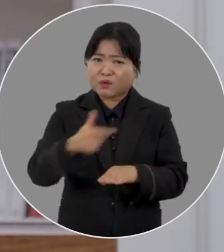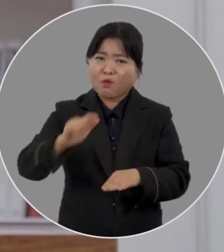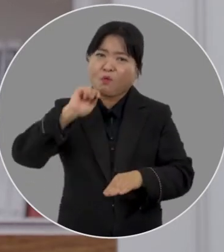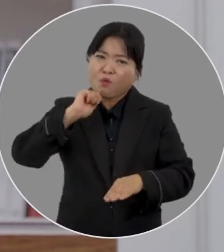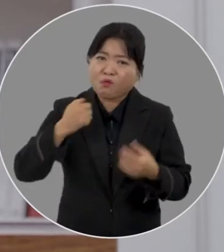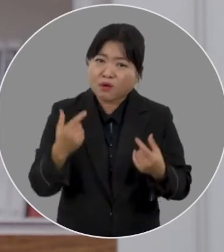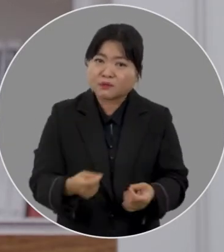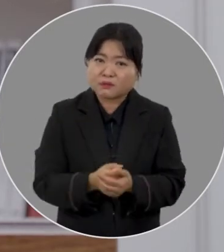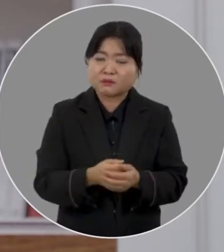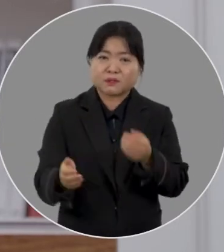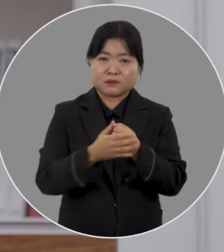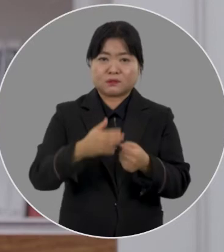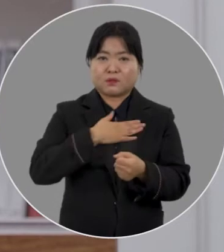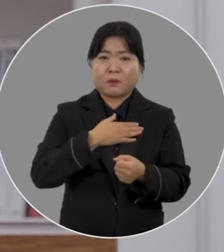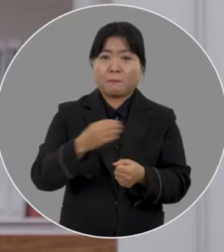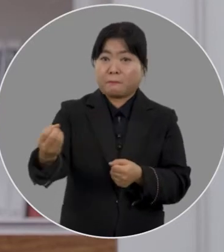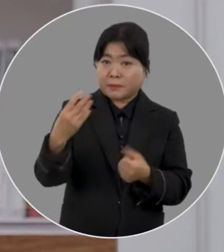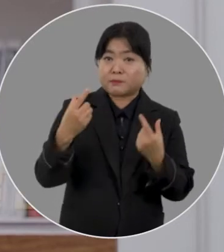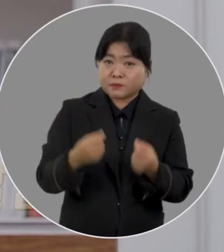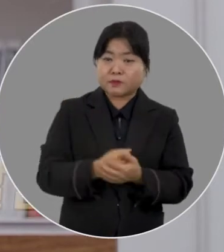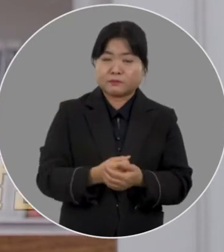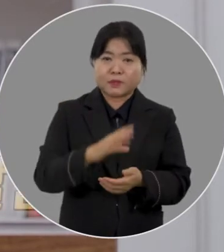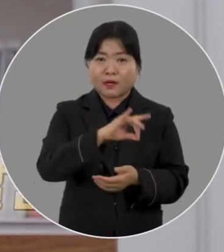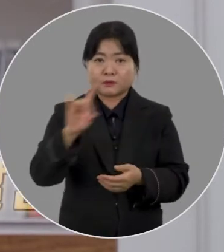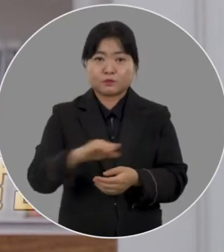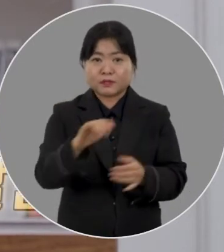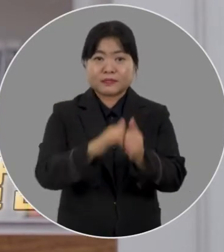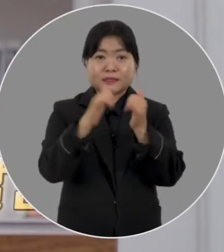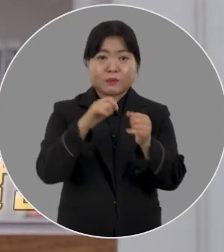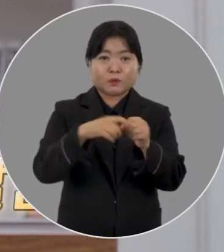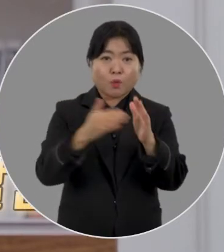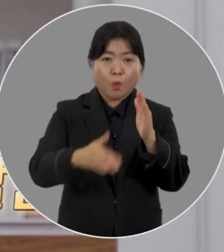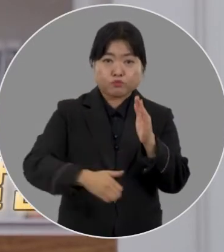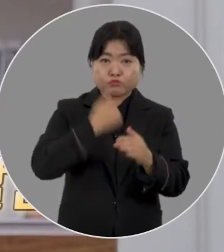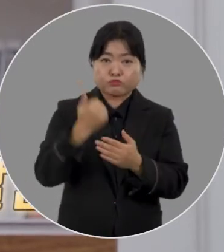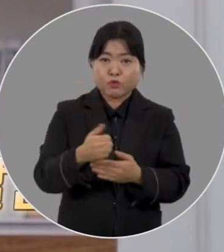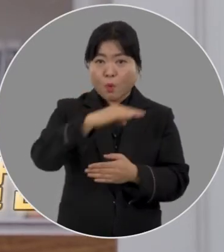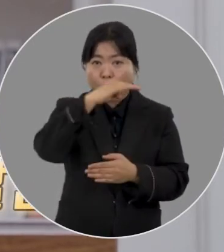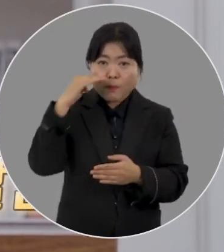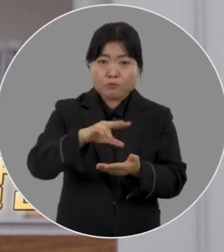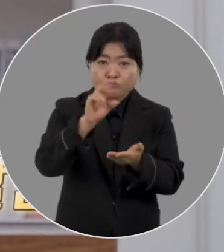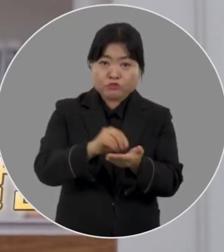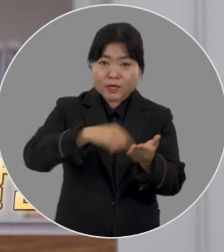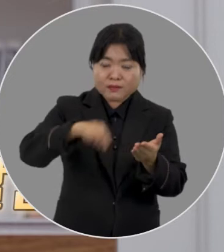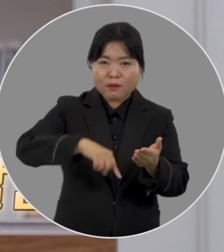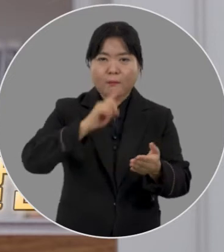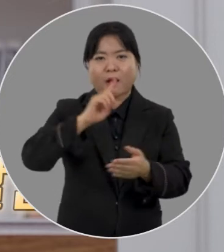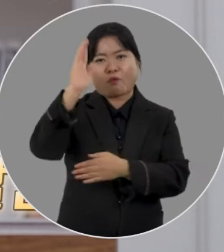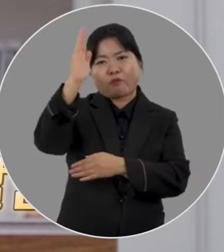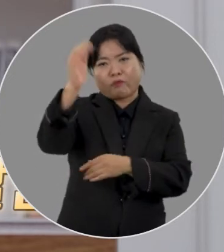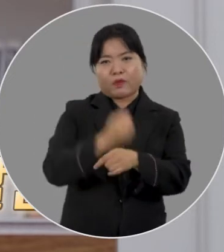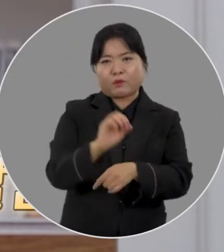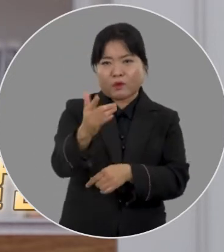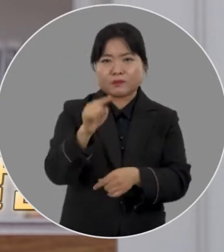어려운 것 같아요. 그래서 네. 저는 말씀하신 것처럼 때로 우리는 사회적인 공분, 올바름의 문제에서 발언해야 하고 또 그